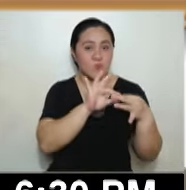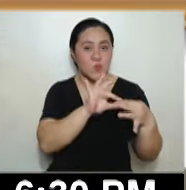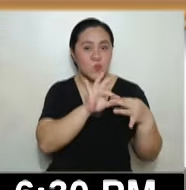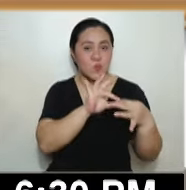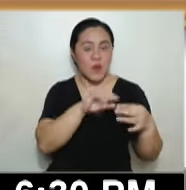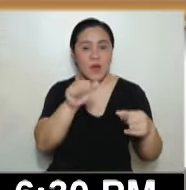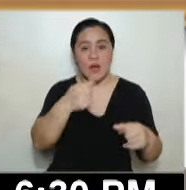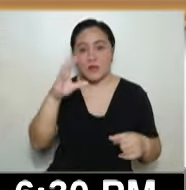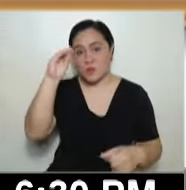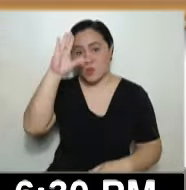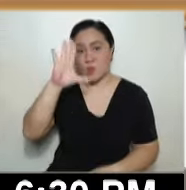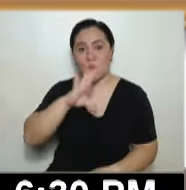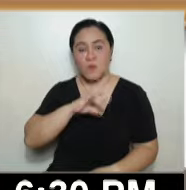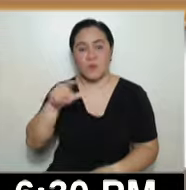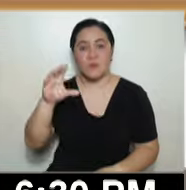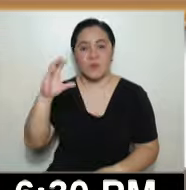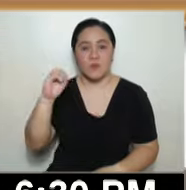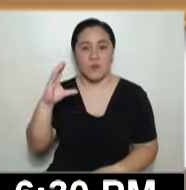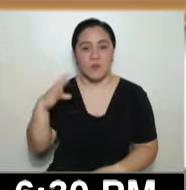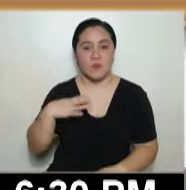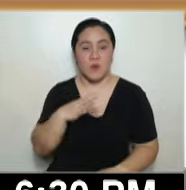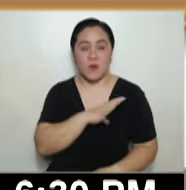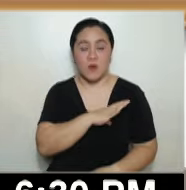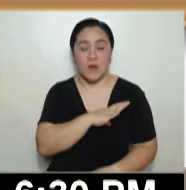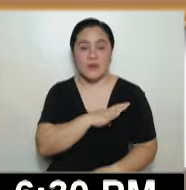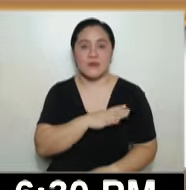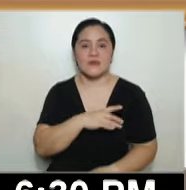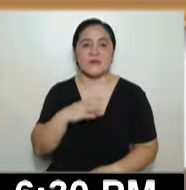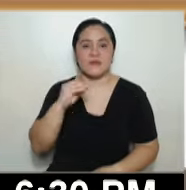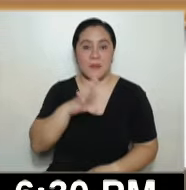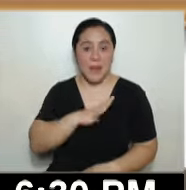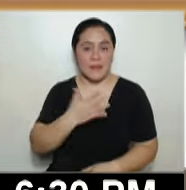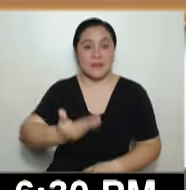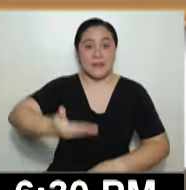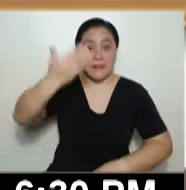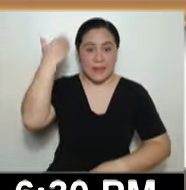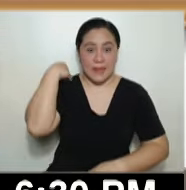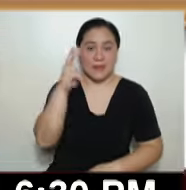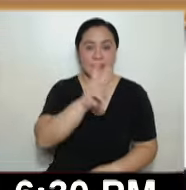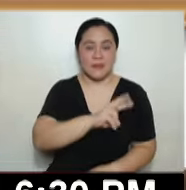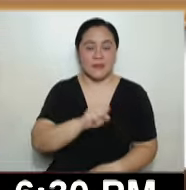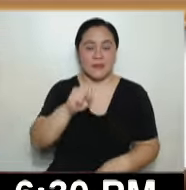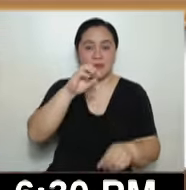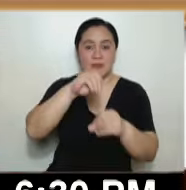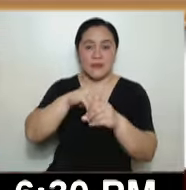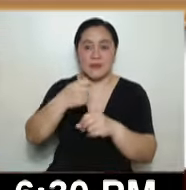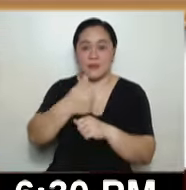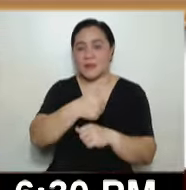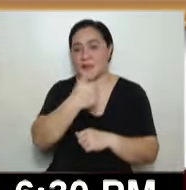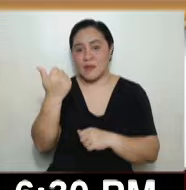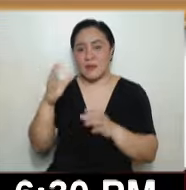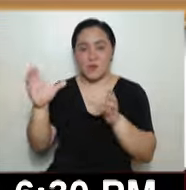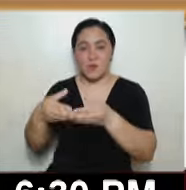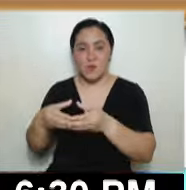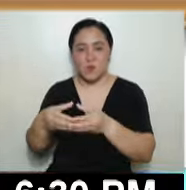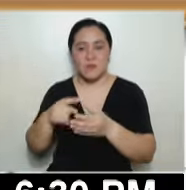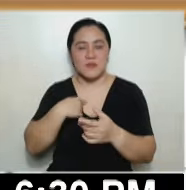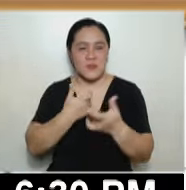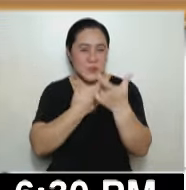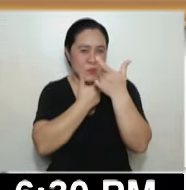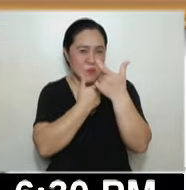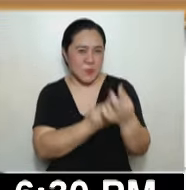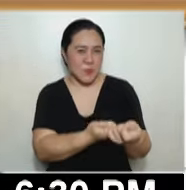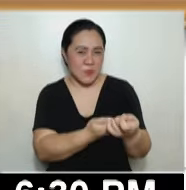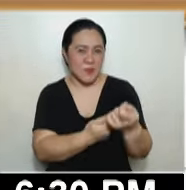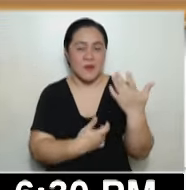congressman na dating oposisyon sa Makati, si Kid Peña. So interesting po ito kasi